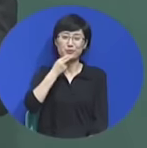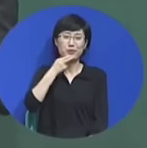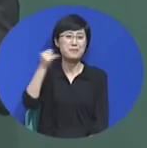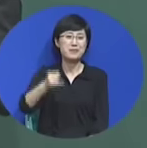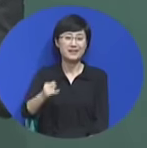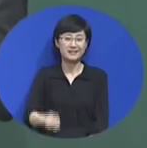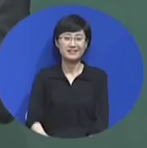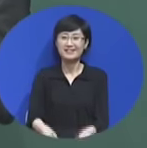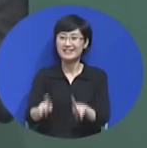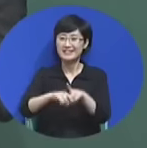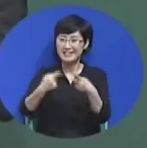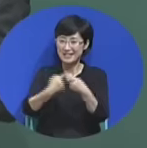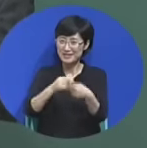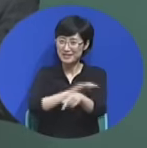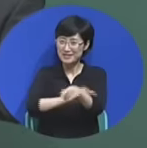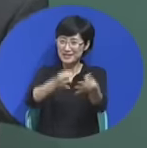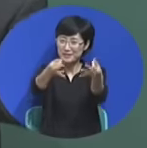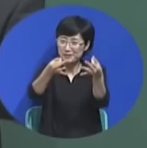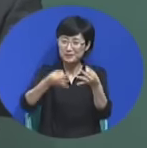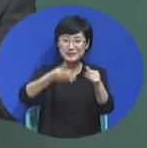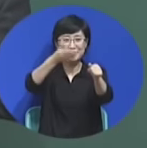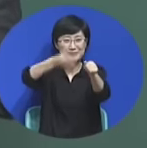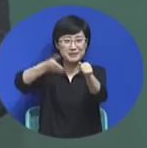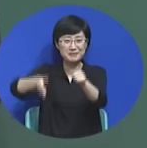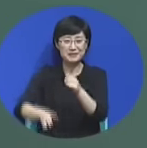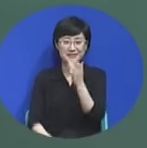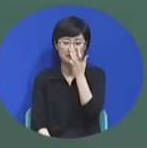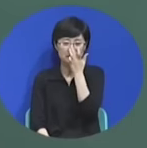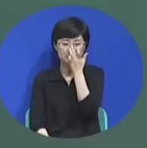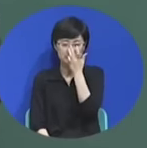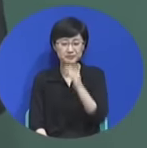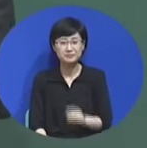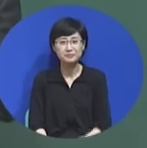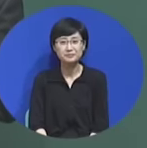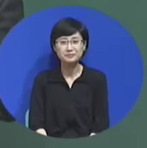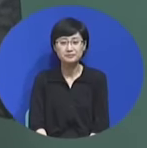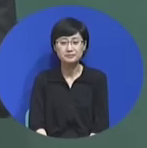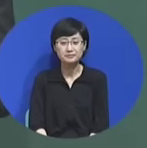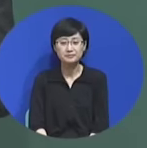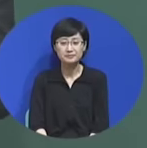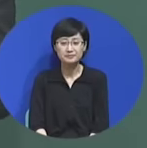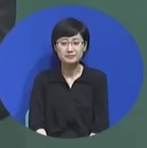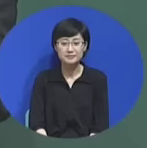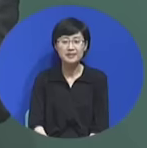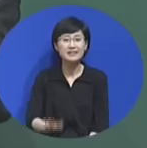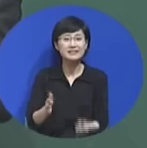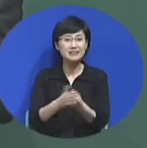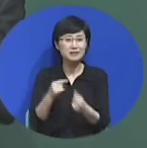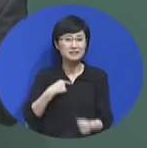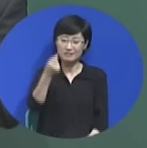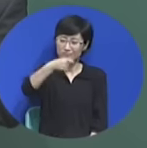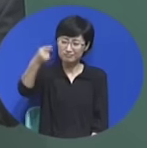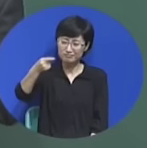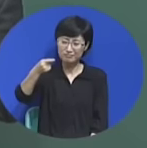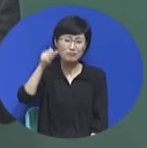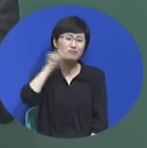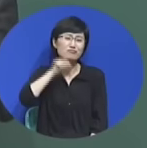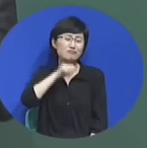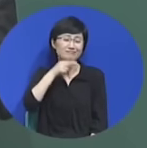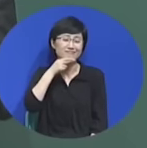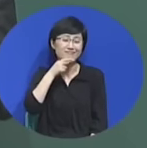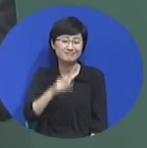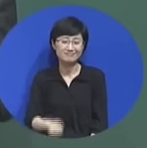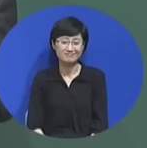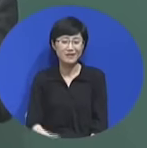这是一个假设的笔. 예, 이해하시고 보시기 바랍니다. 因为字写的不太好，所以愿你们理解. 이 데시스는 저는 많이 적질 않아요.